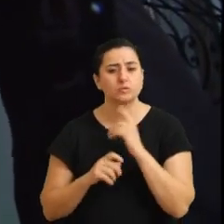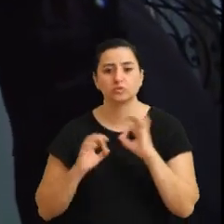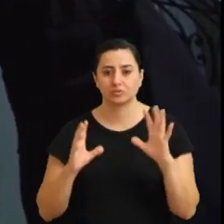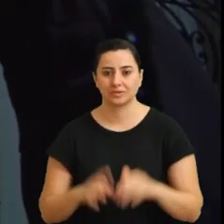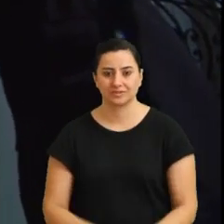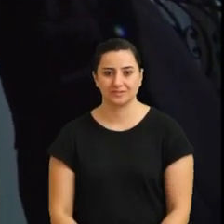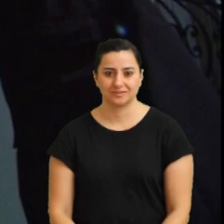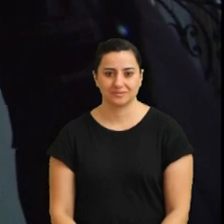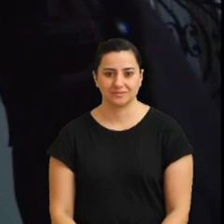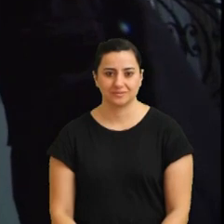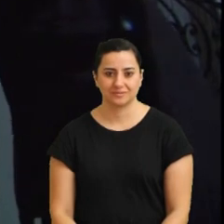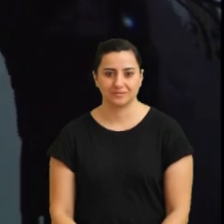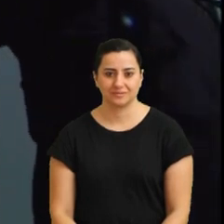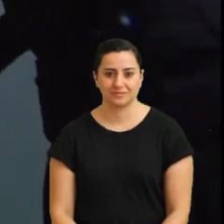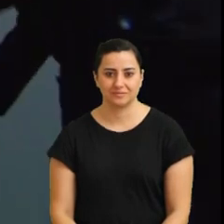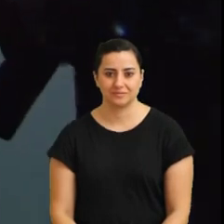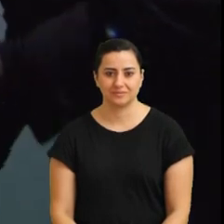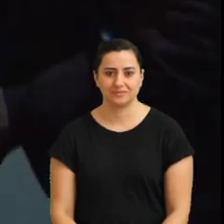bu.